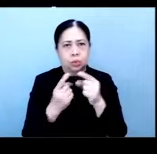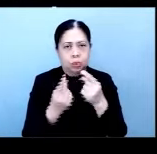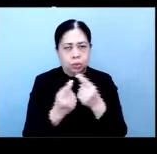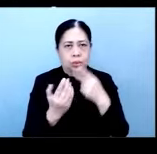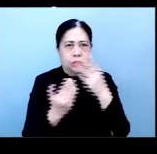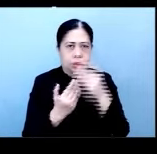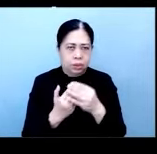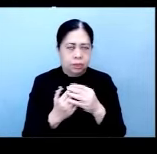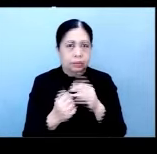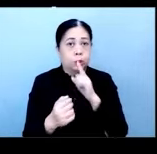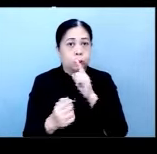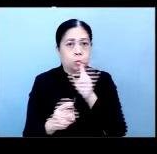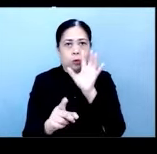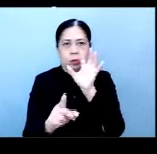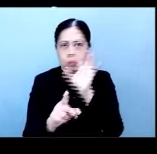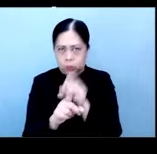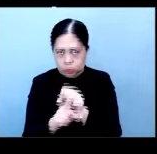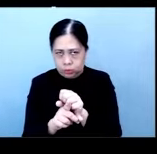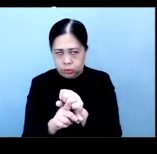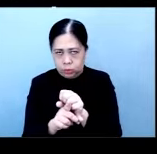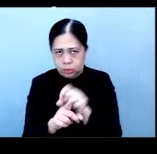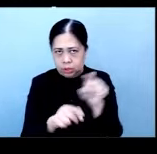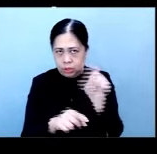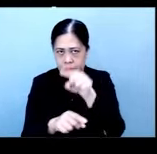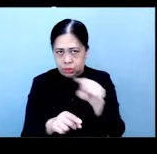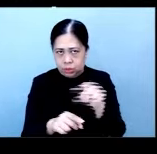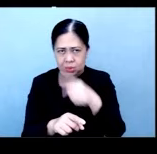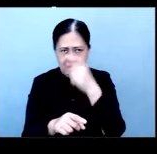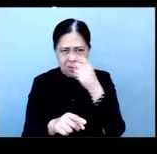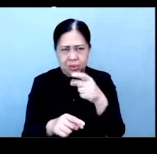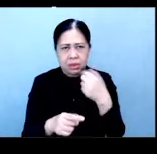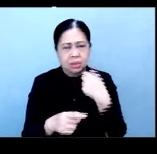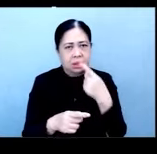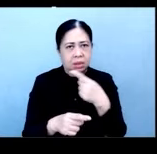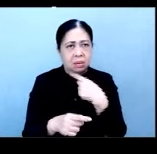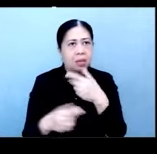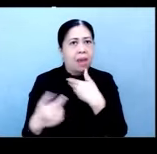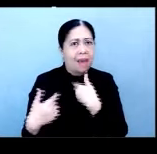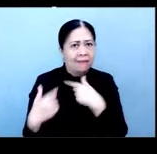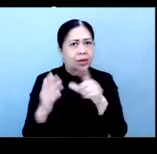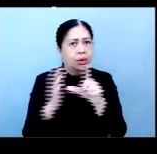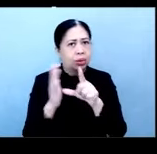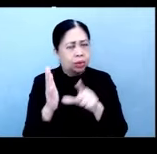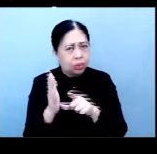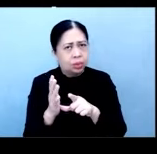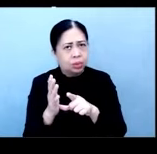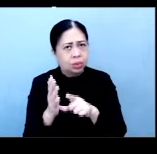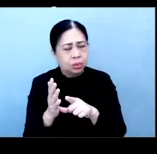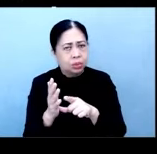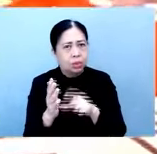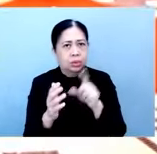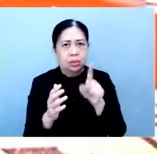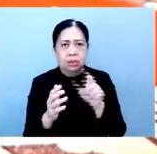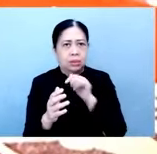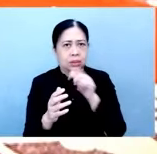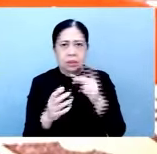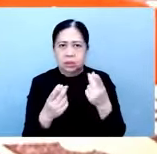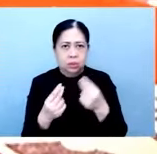Talagang huhulihin at huhulihin po namin kayo dahil nga may nagsasabing may batas na ganito na hindi nyo dapat